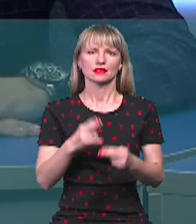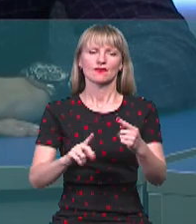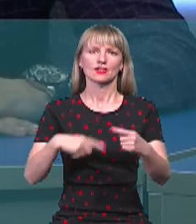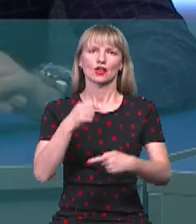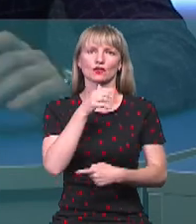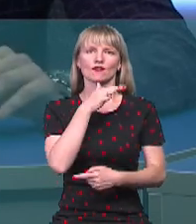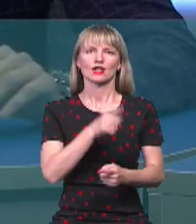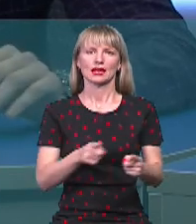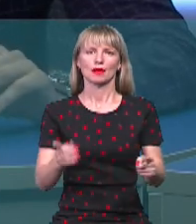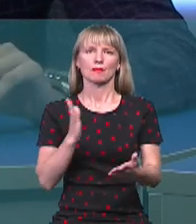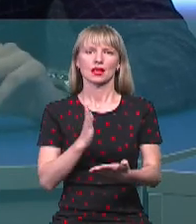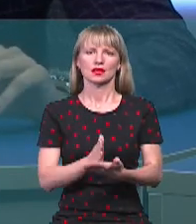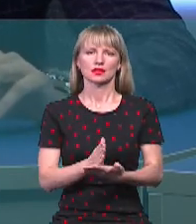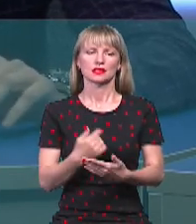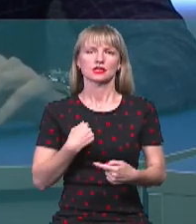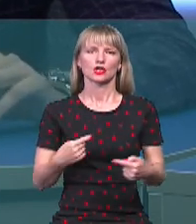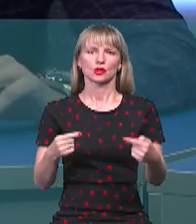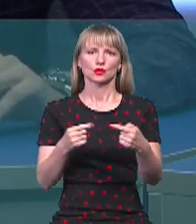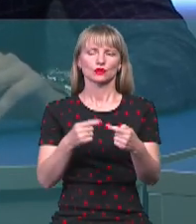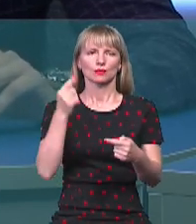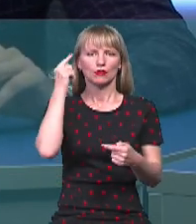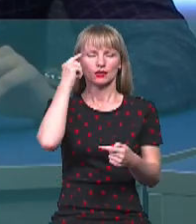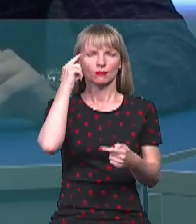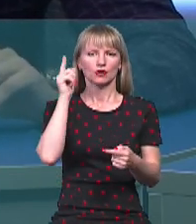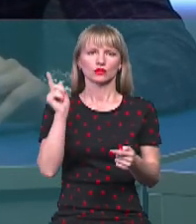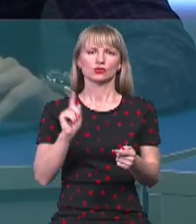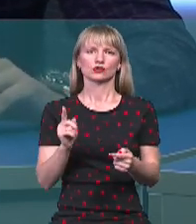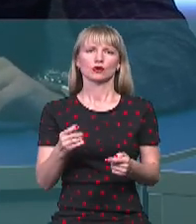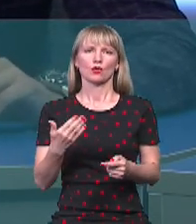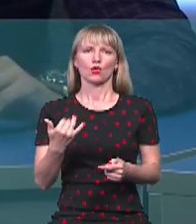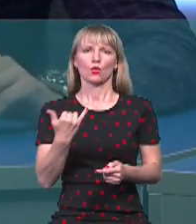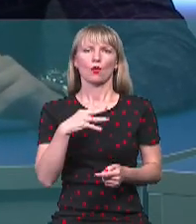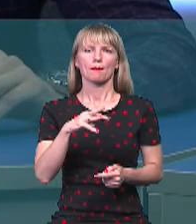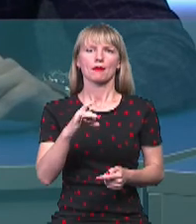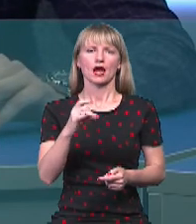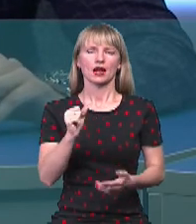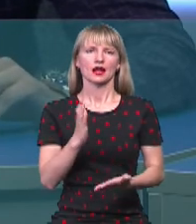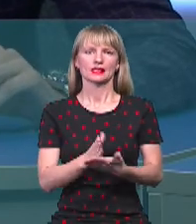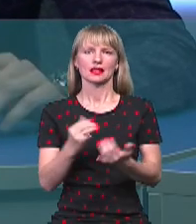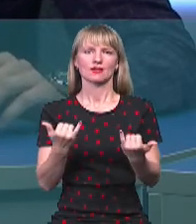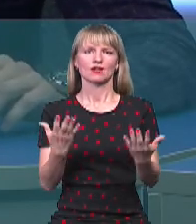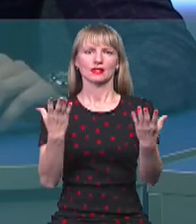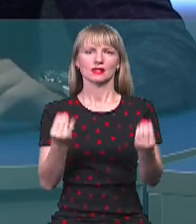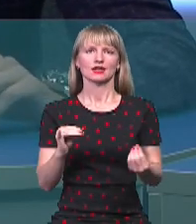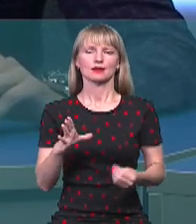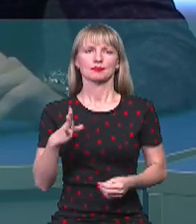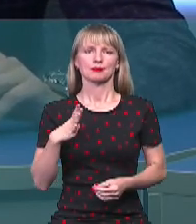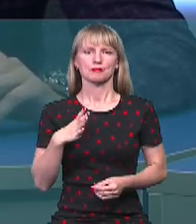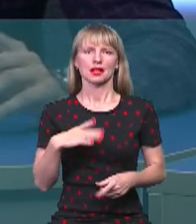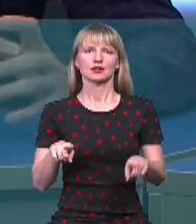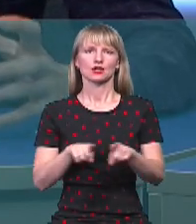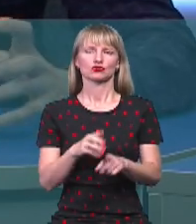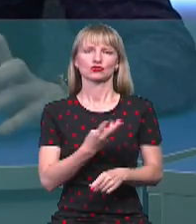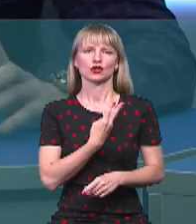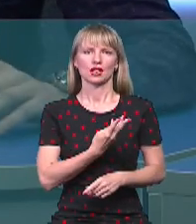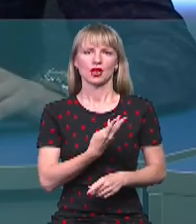тому время є. І я точно розумію, що у мера є на сьогоднішній день. І було таке